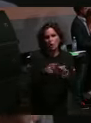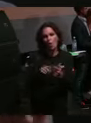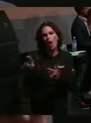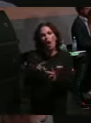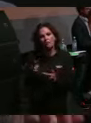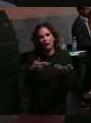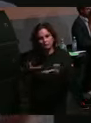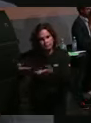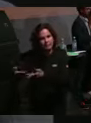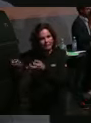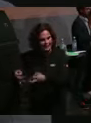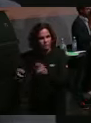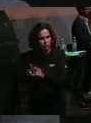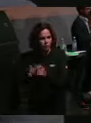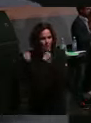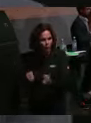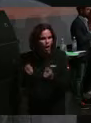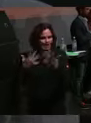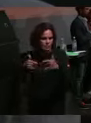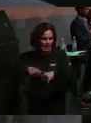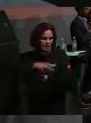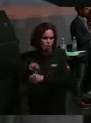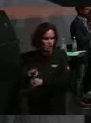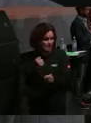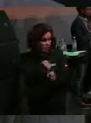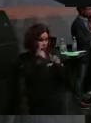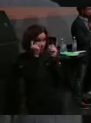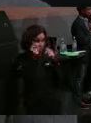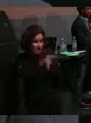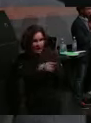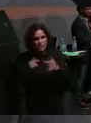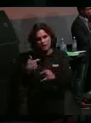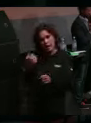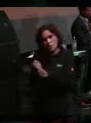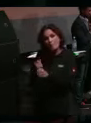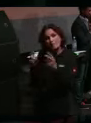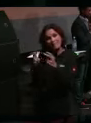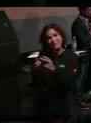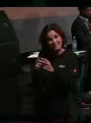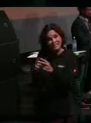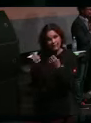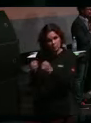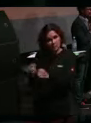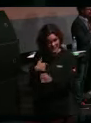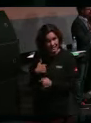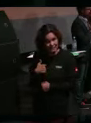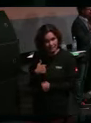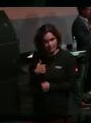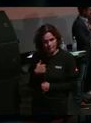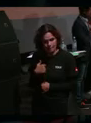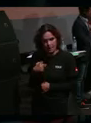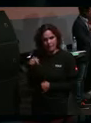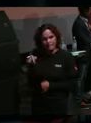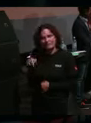insentiver for å holde industrien her i Norge. SV har en faktaopplysning. Nå jobber jo jeg faktisk i batteriindustrien, så jeg kan jo si noe om det. Det er jo ikke fordi det ikke